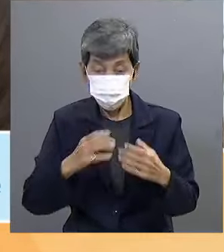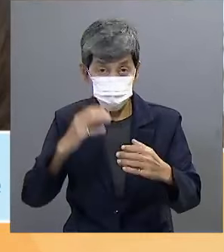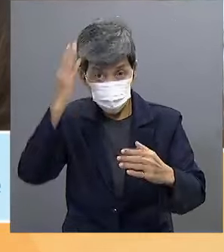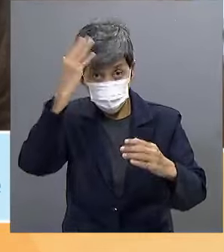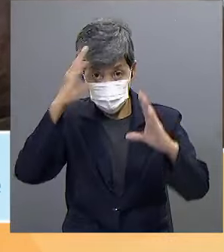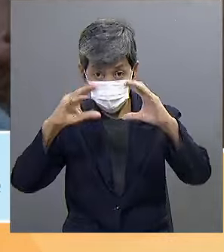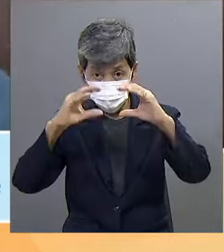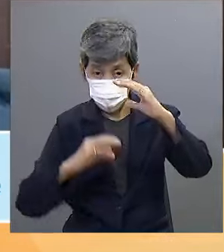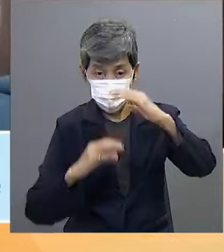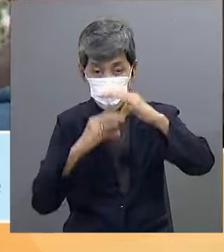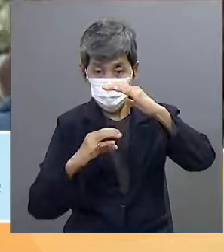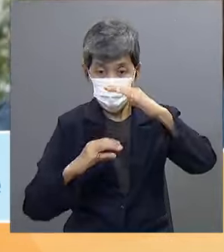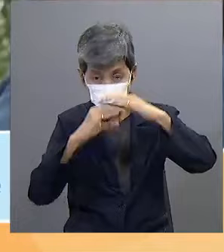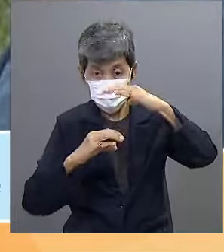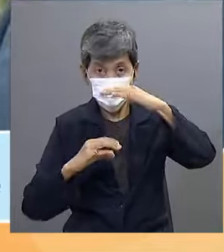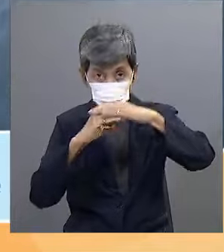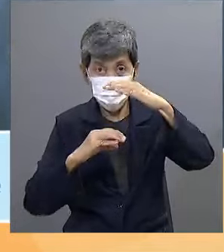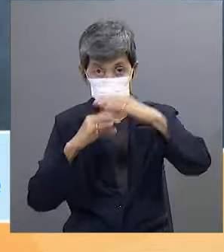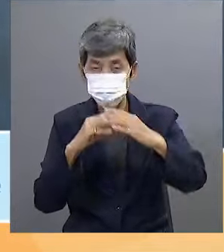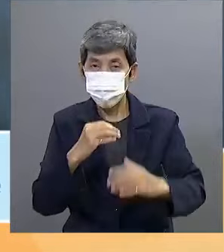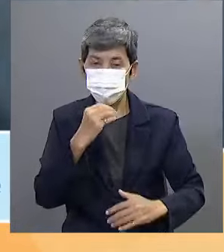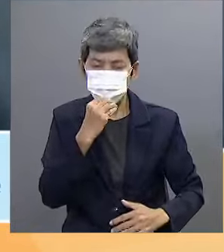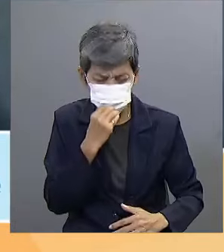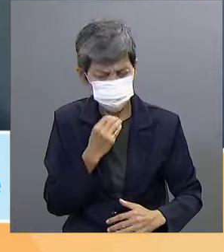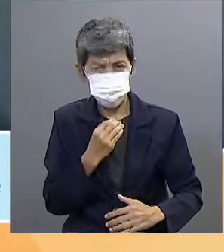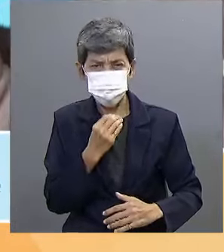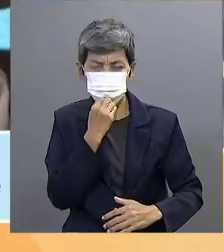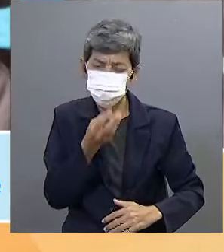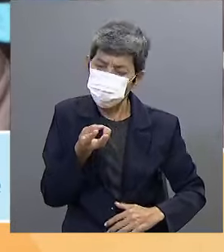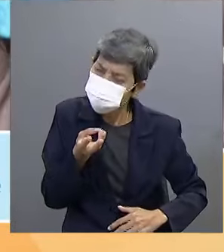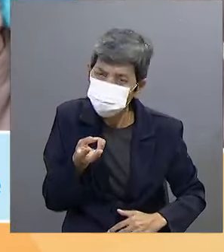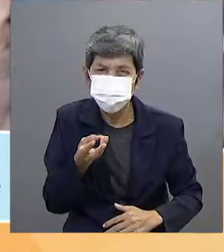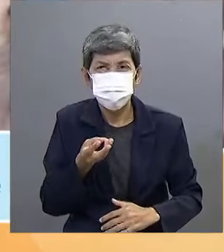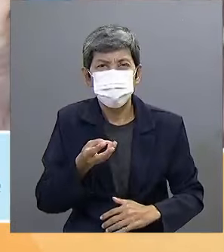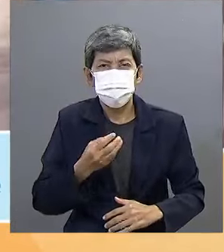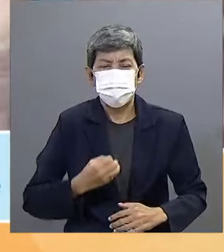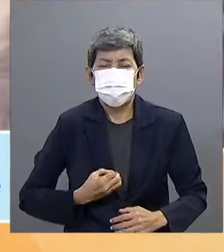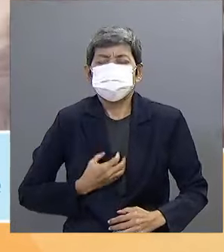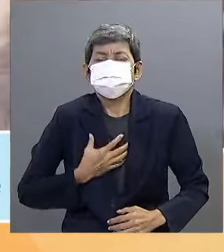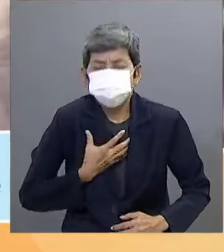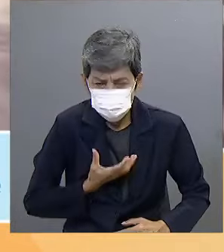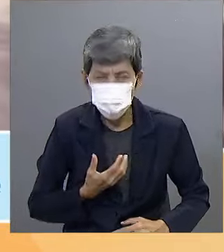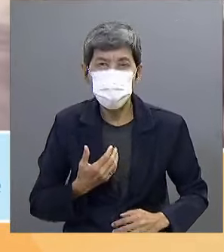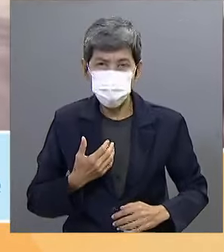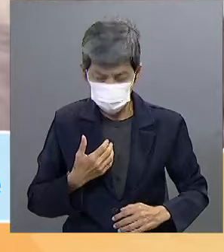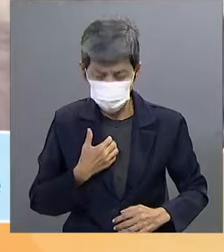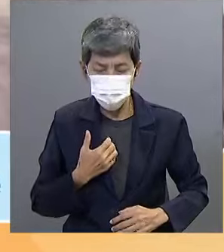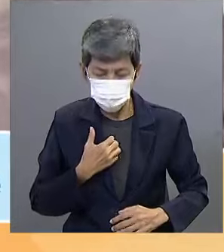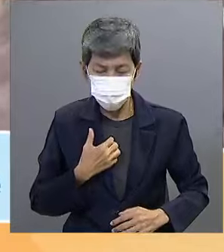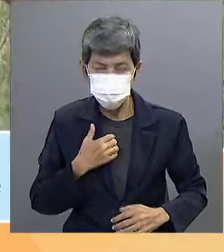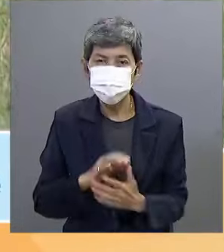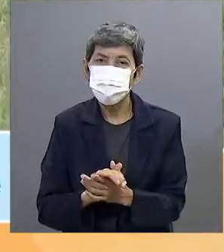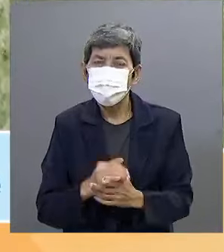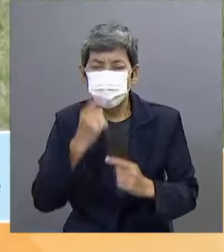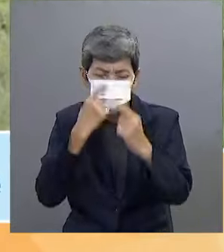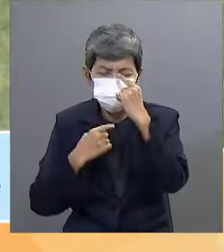แล้วนะคะเด็กจะกินนอนเปลี่ยนไปอาจจะกินไม่ได้มีการอาเจียนจากความดันในสมองที่สูงขึ้นนะคะร้องไห้ร้องกว